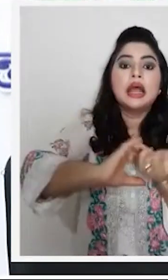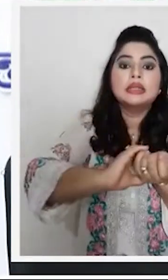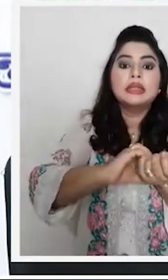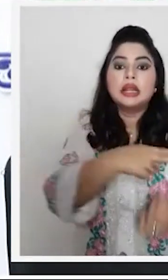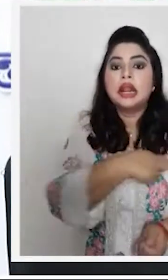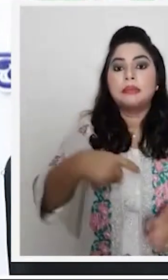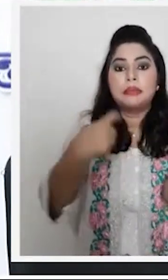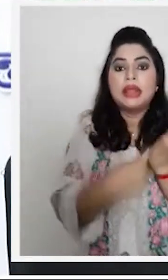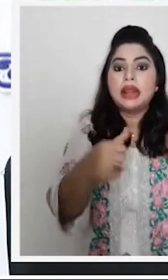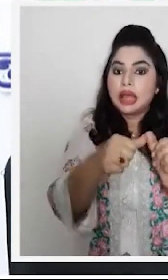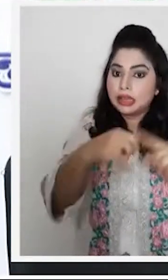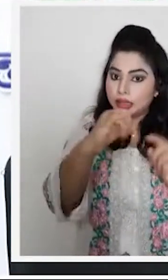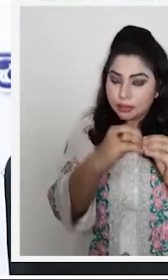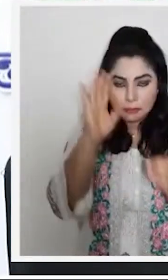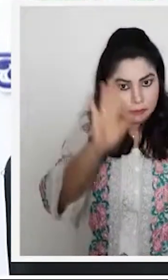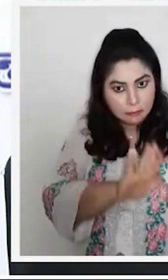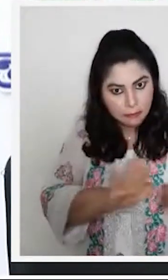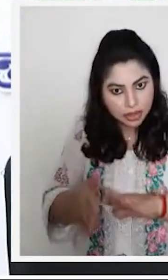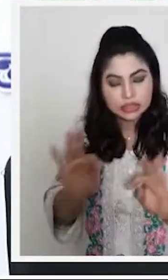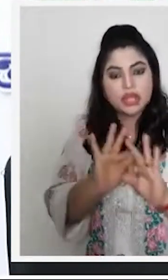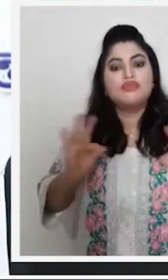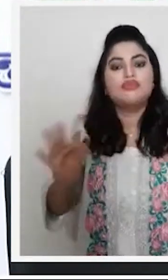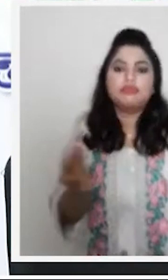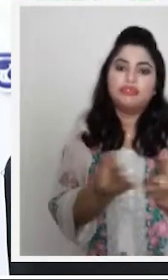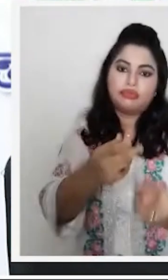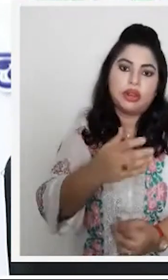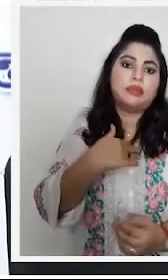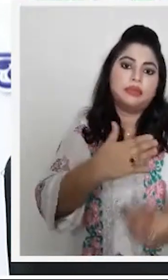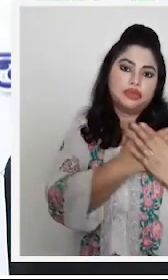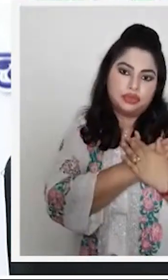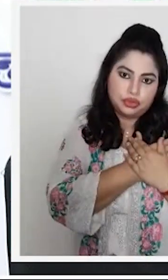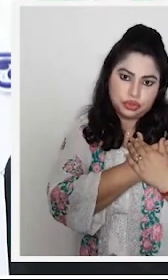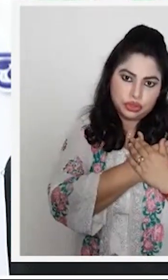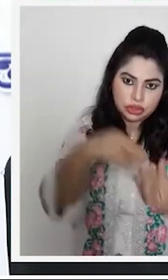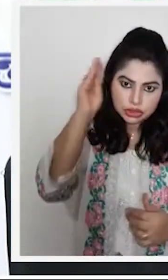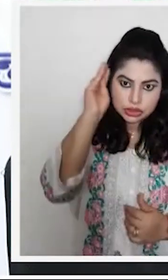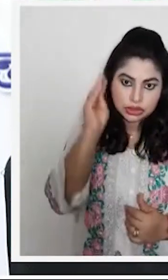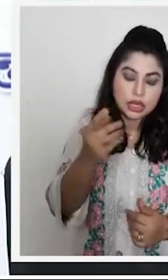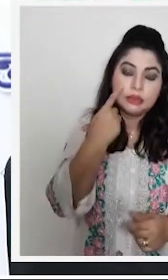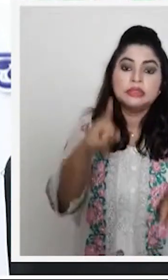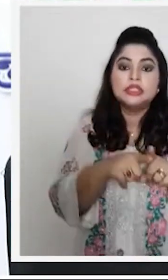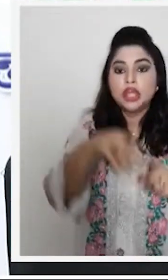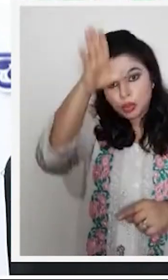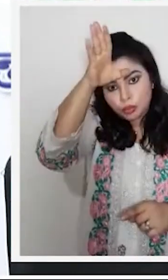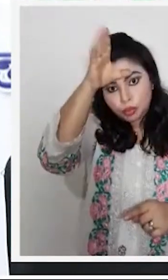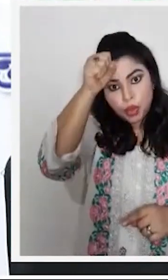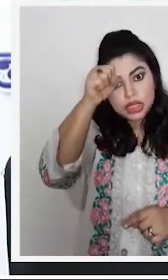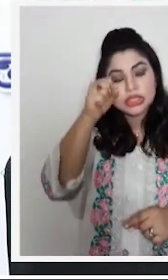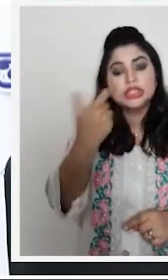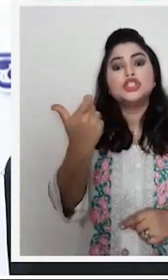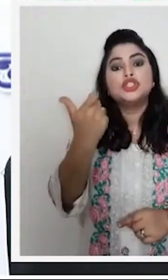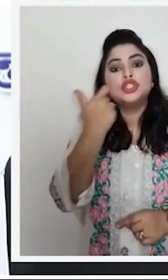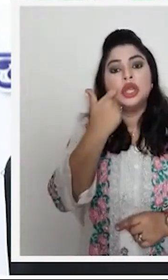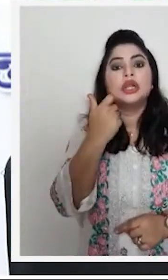নিন্দনীয়। আমি আসলে জনাব ডাক্তার রাকিব খানের প্রতি বিদেহী আত্মার মাগফিরাত কামনা করি, তার পরিবারের সদস্যদের